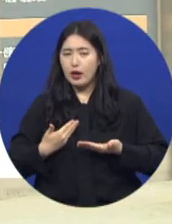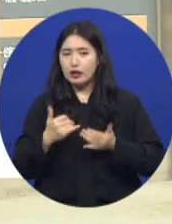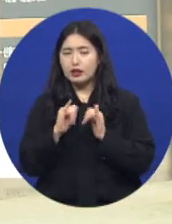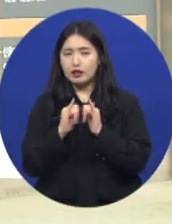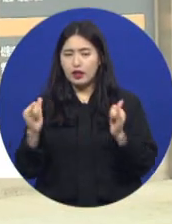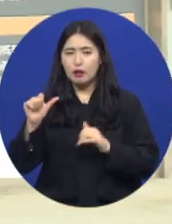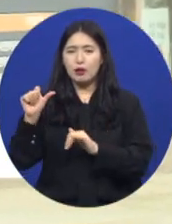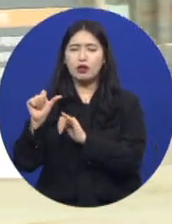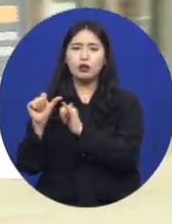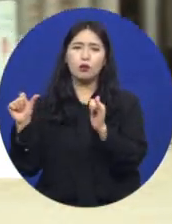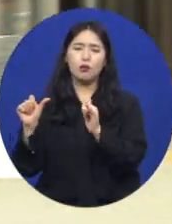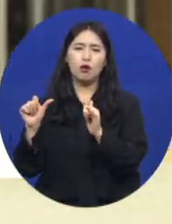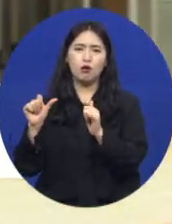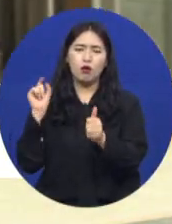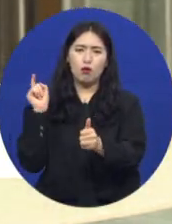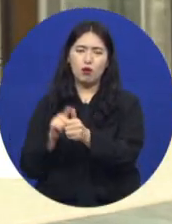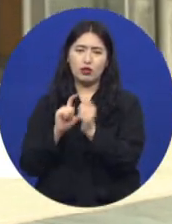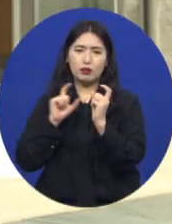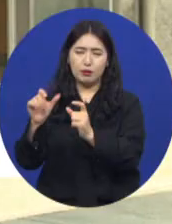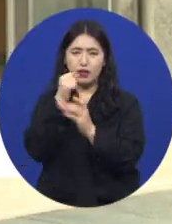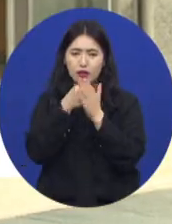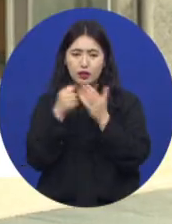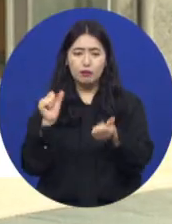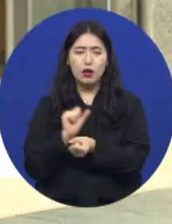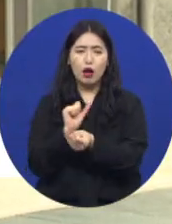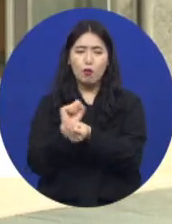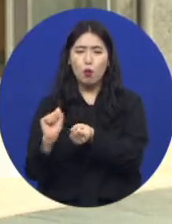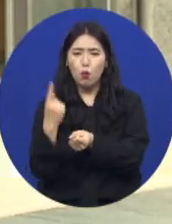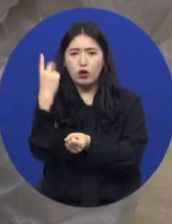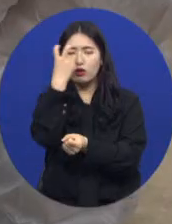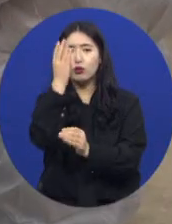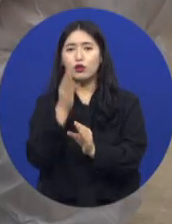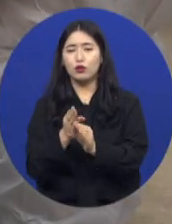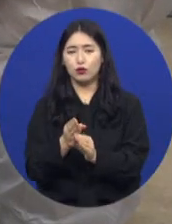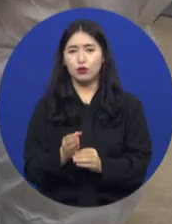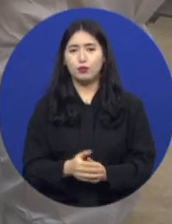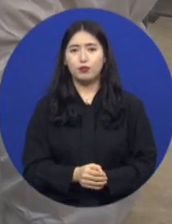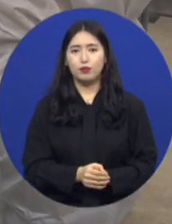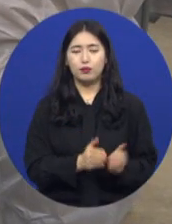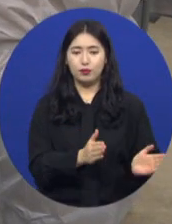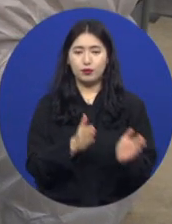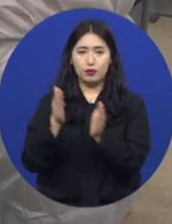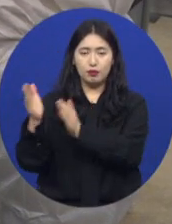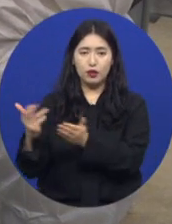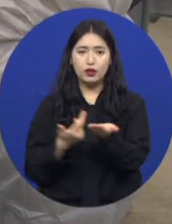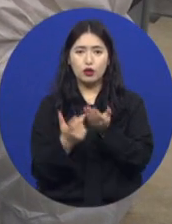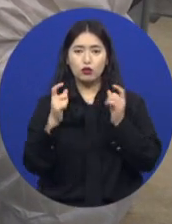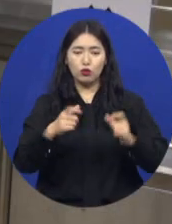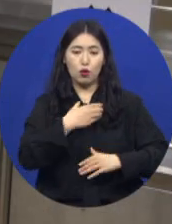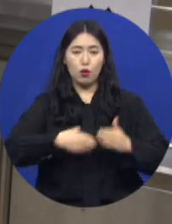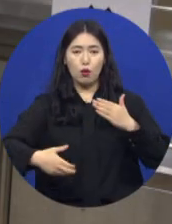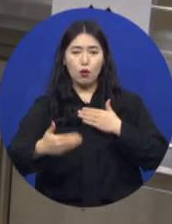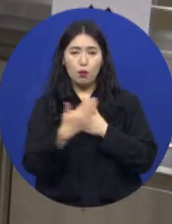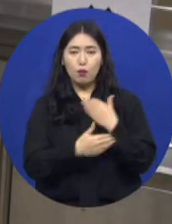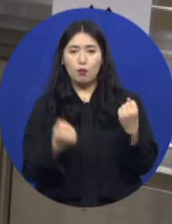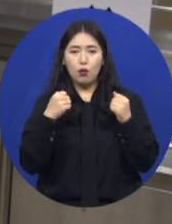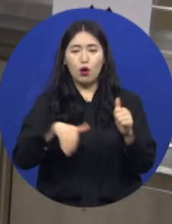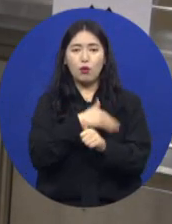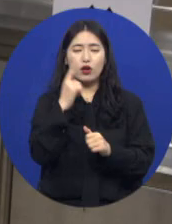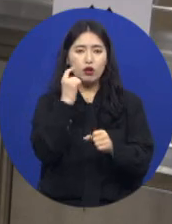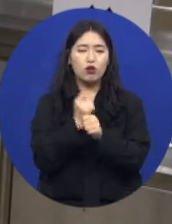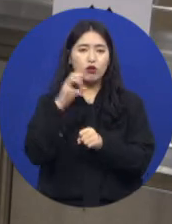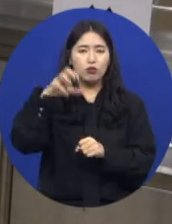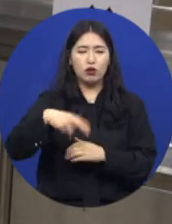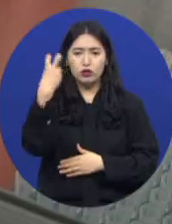5명도 확진 판정을 받아 감염 경로를 조사 중입니다. 한편 제주도 보건환경연구원은